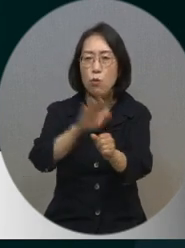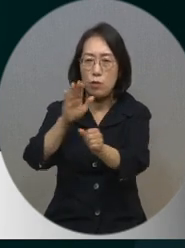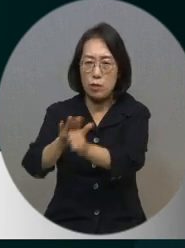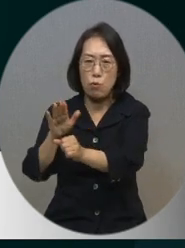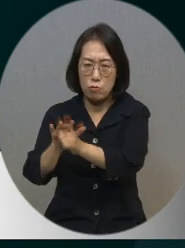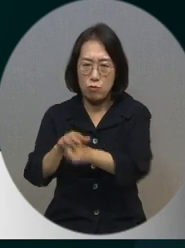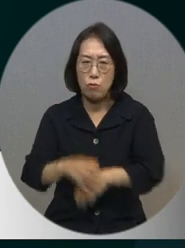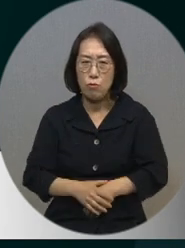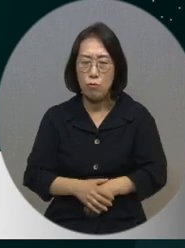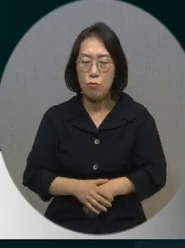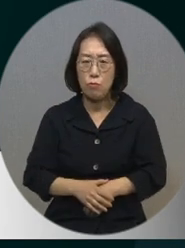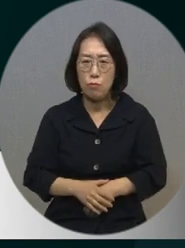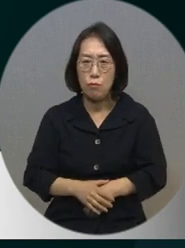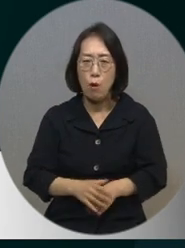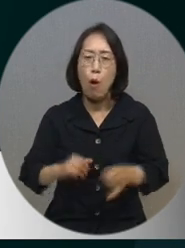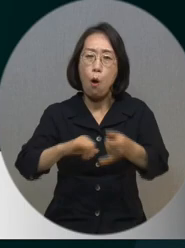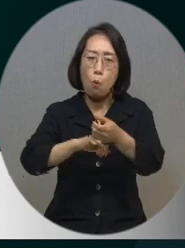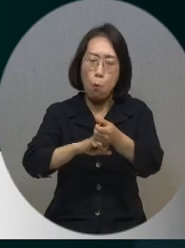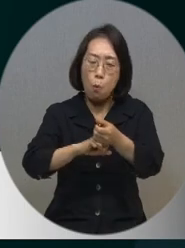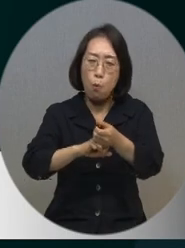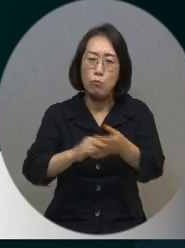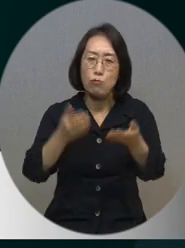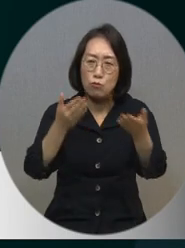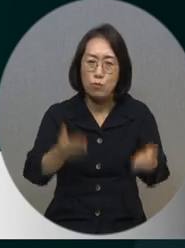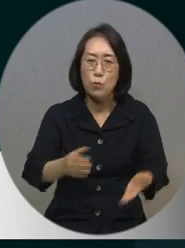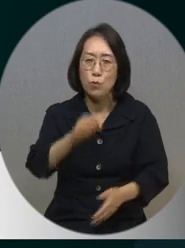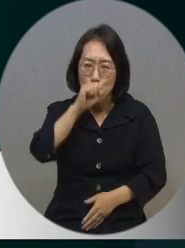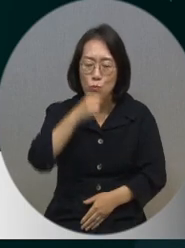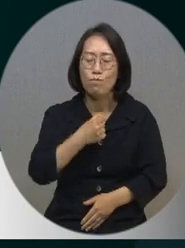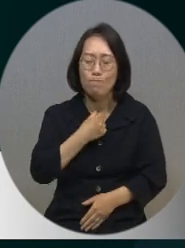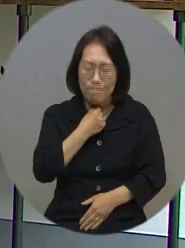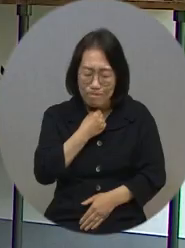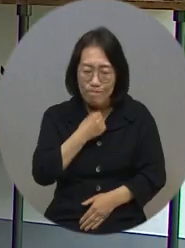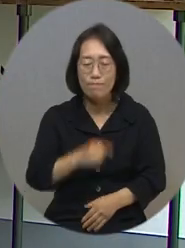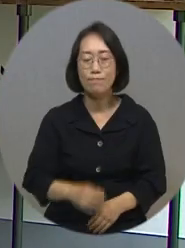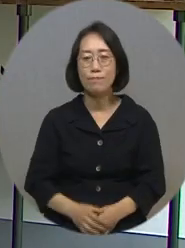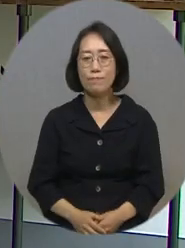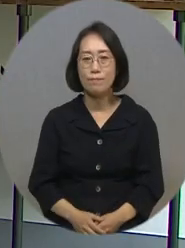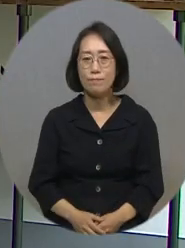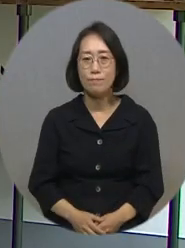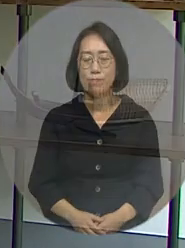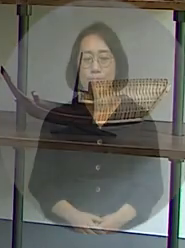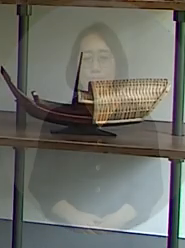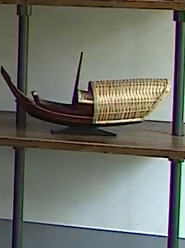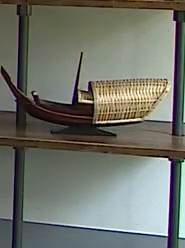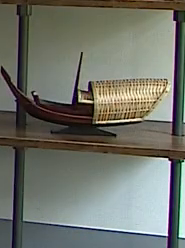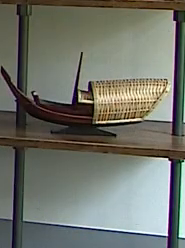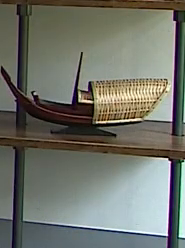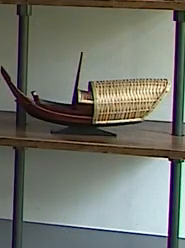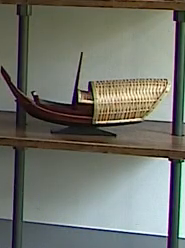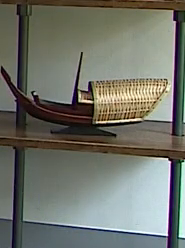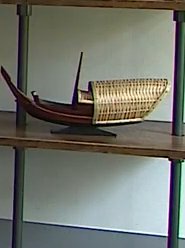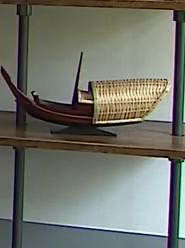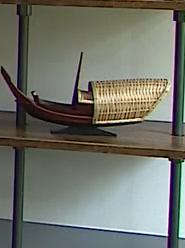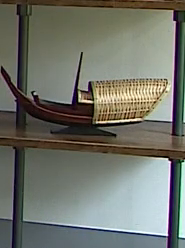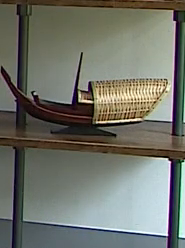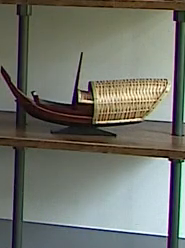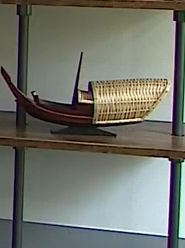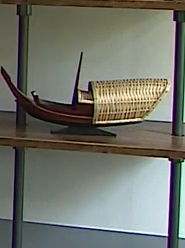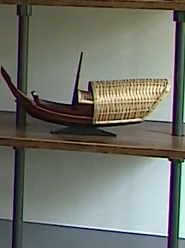지원이 이루어졌으면 좋겠다 하는 그런 바람이 있습니다. 복지TV 뉴스 김은별입니다.